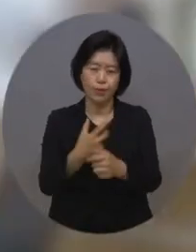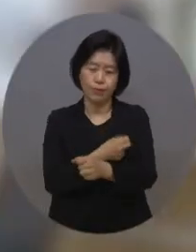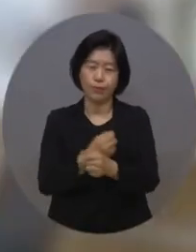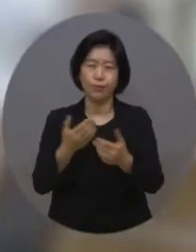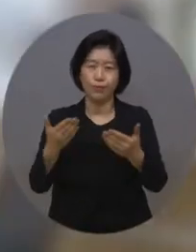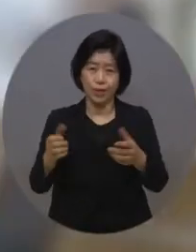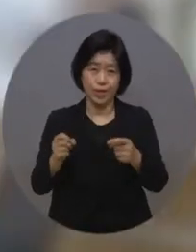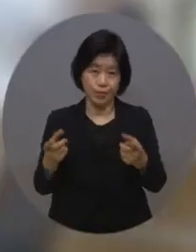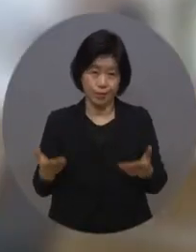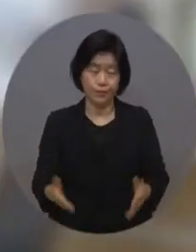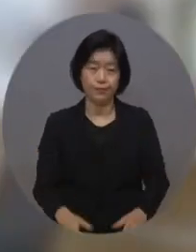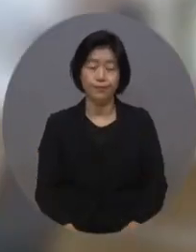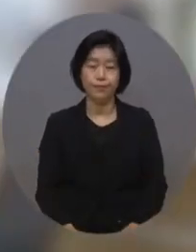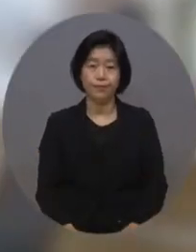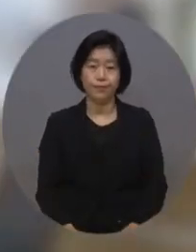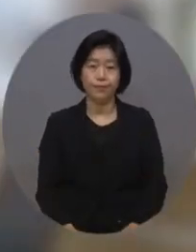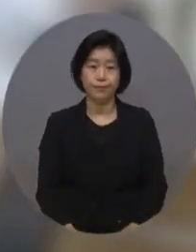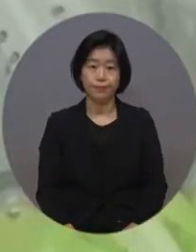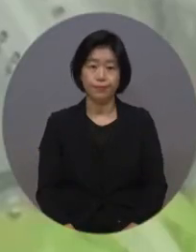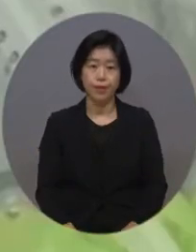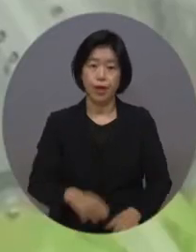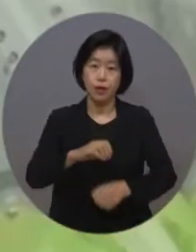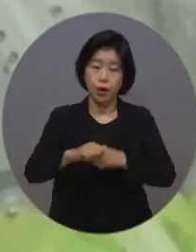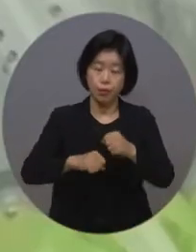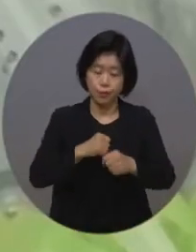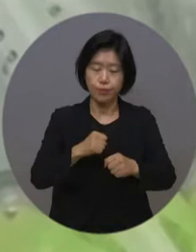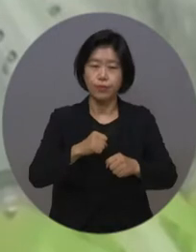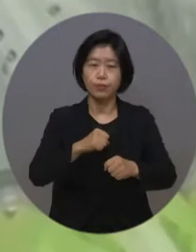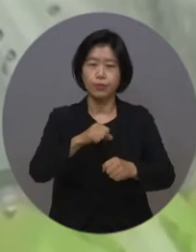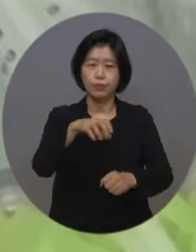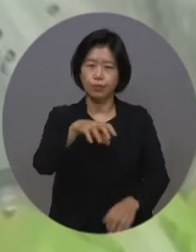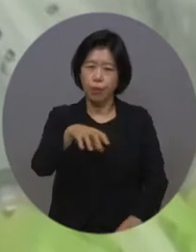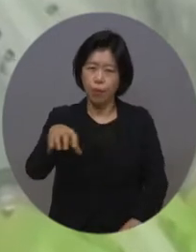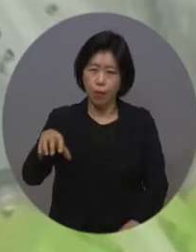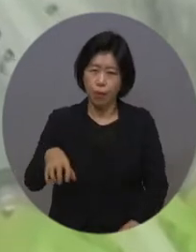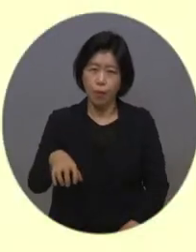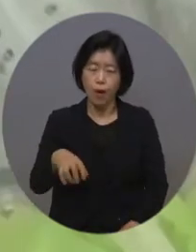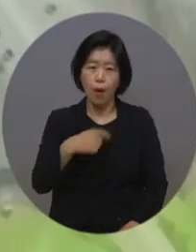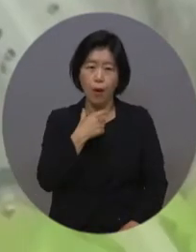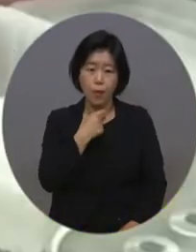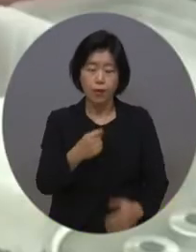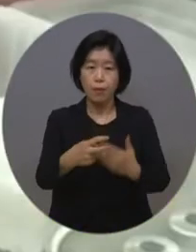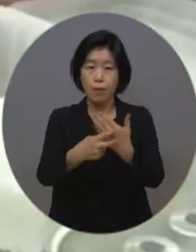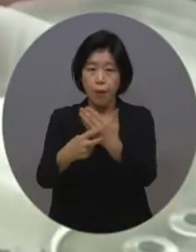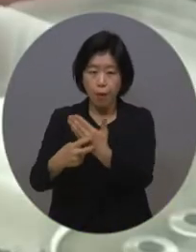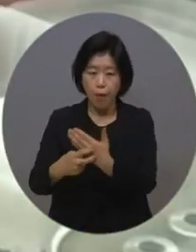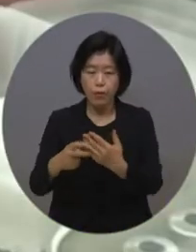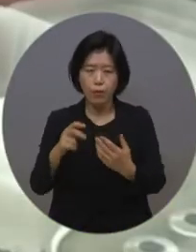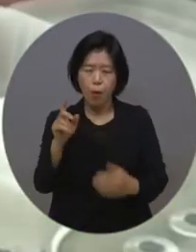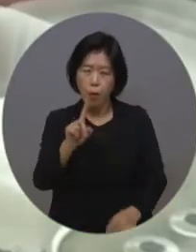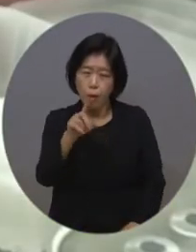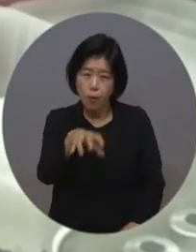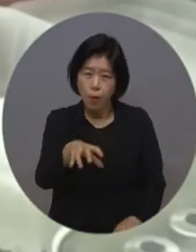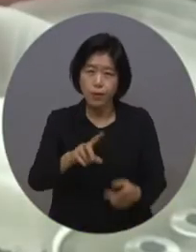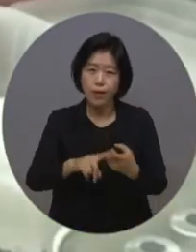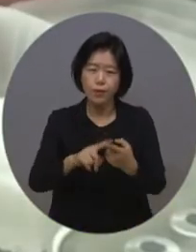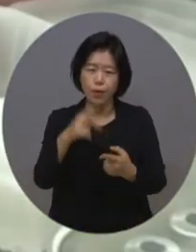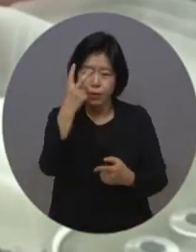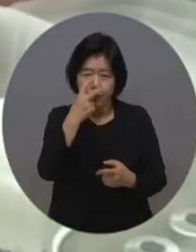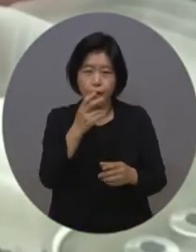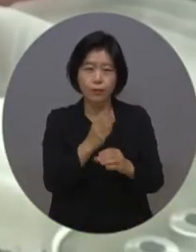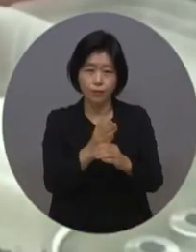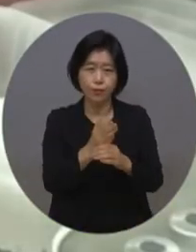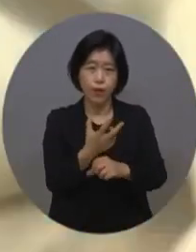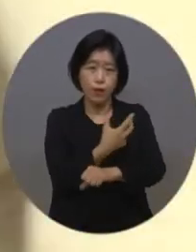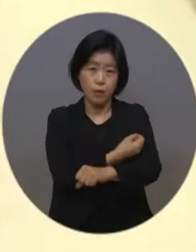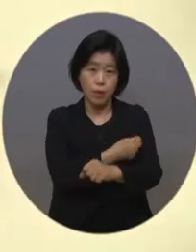예정입니다. 자율접종 희망 의료기관은 8월 초 수요 조사를 통해 지정할 계획이며 접종은 8월에서 9월